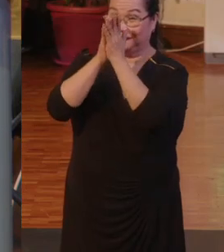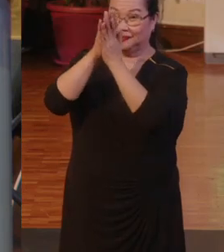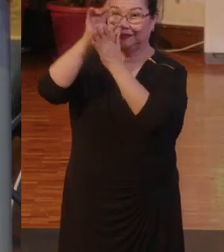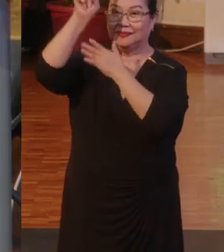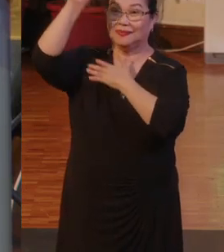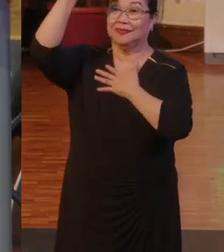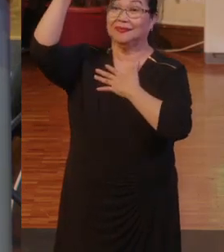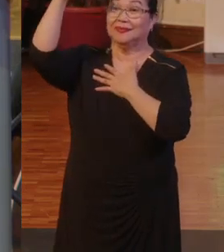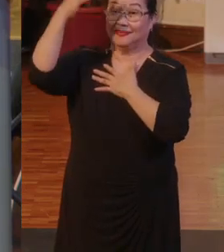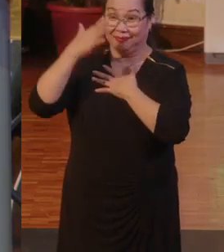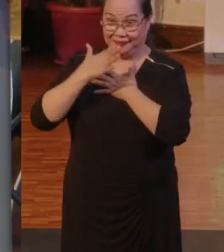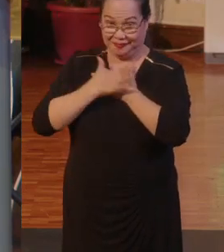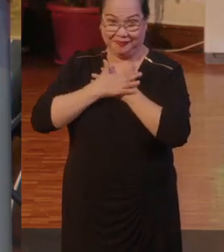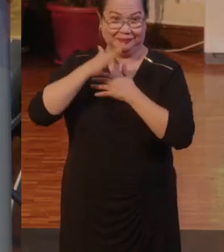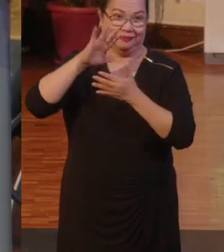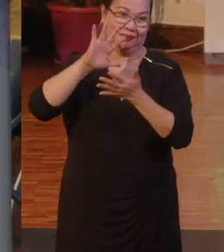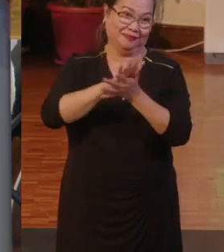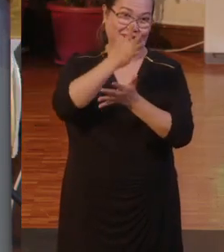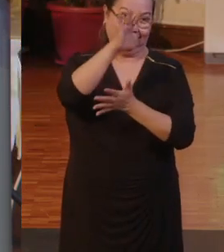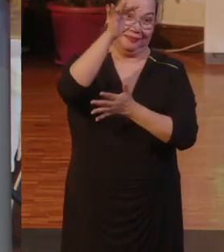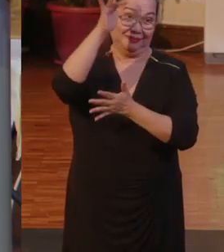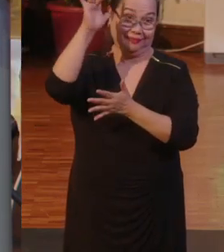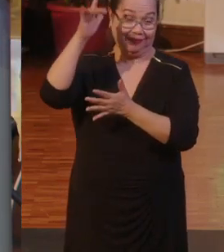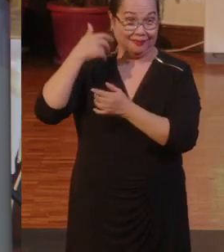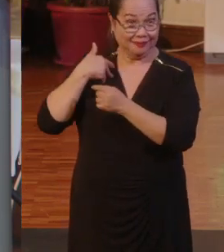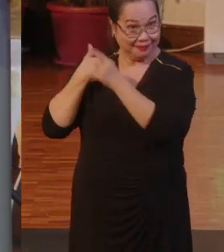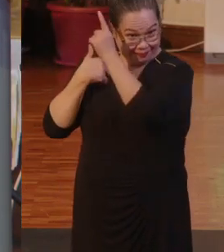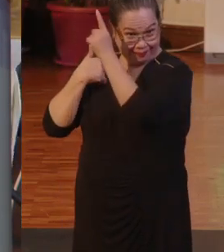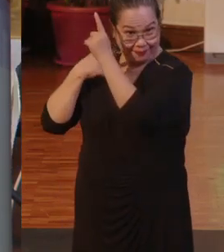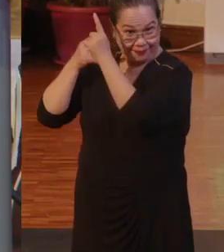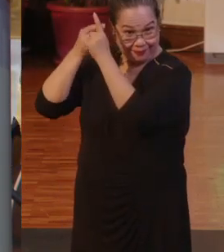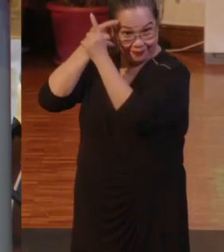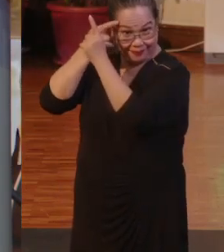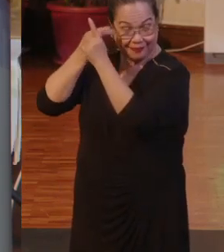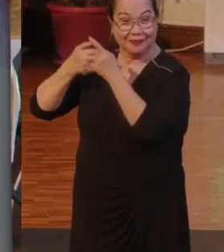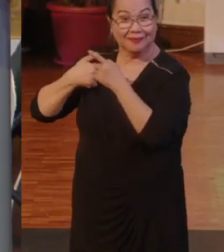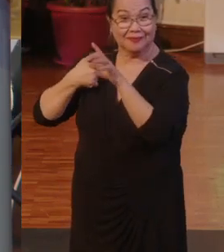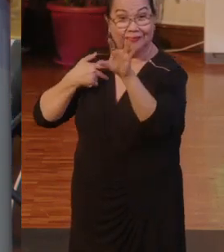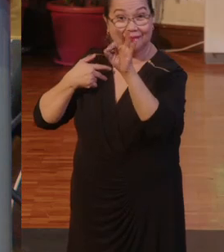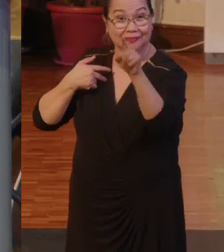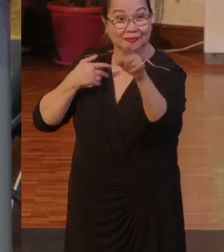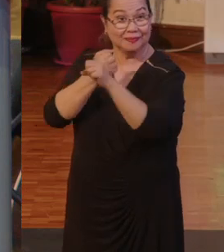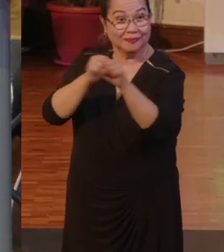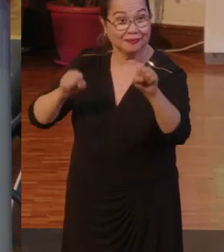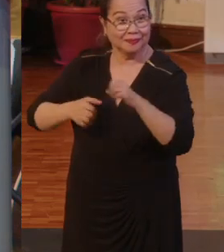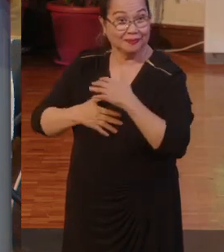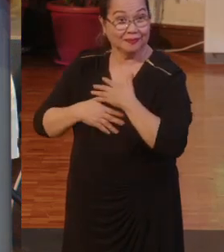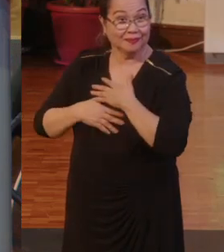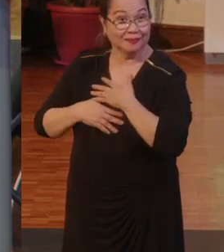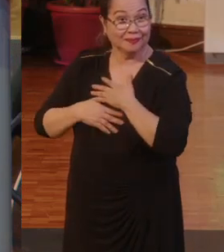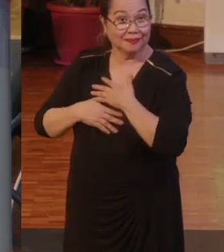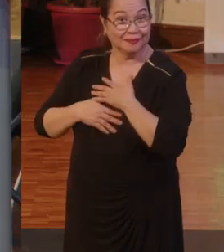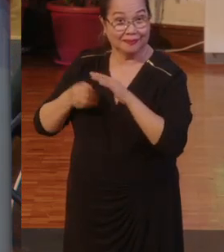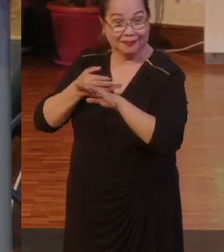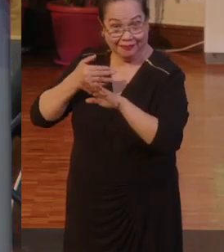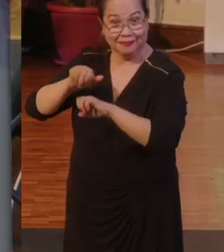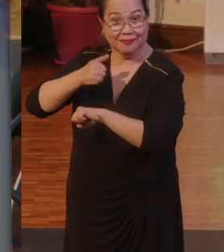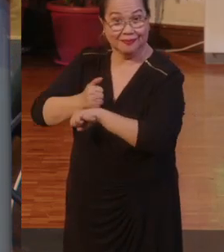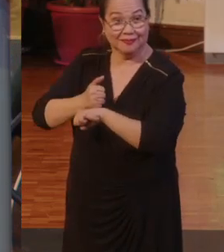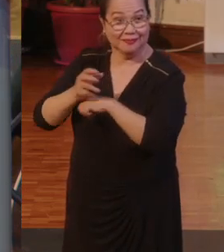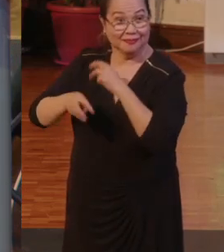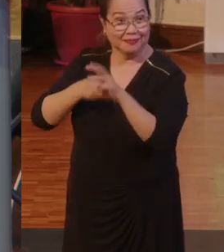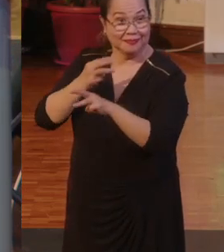grace. Meron bang dahilan ng Diyos na piliin kayo para maligtas? Before the foundation of the world, no,